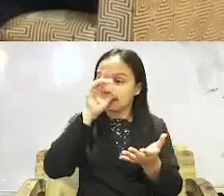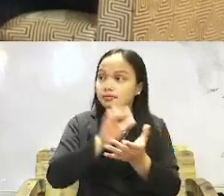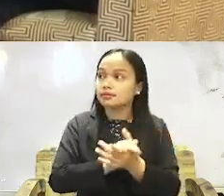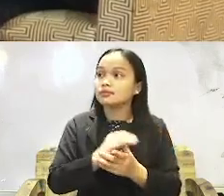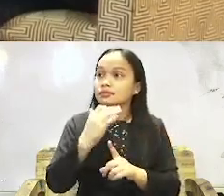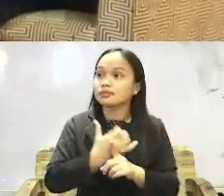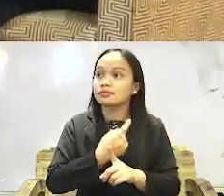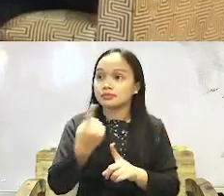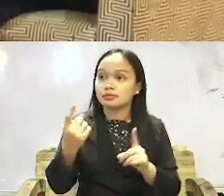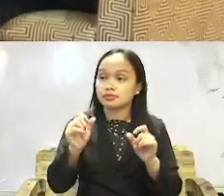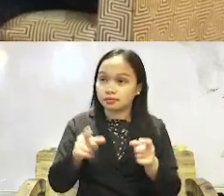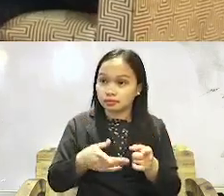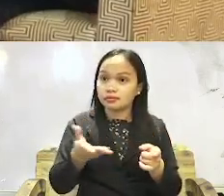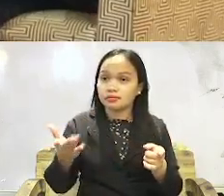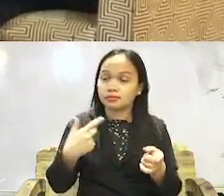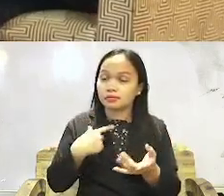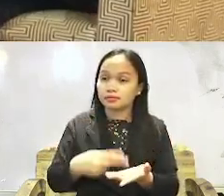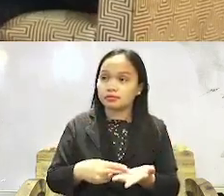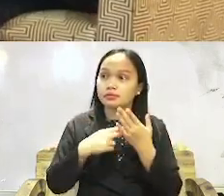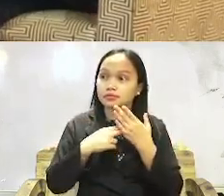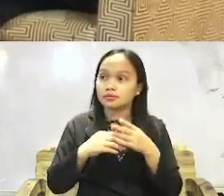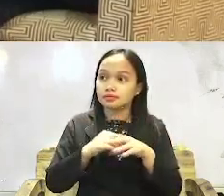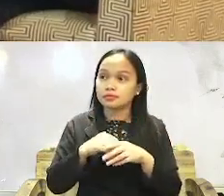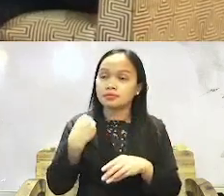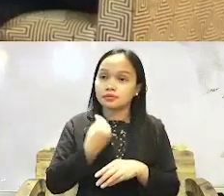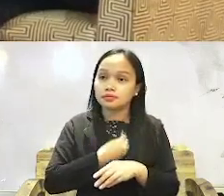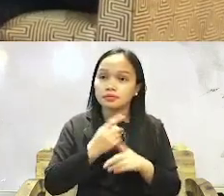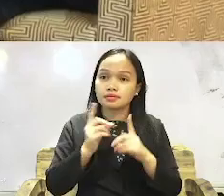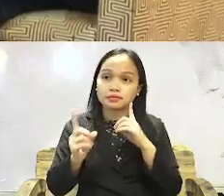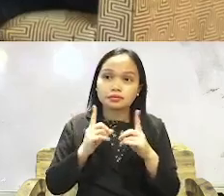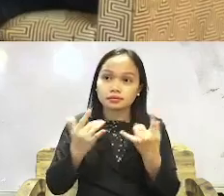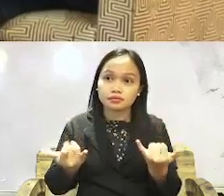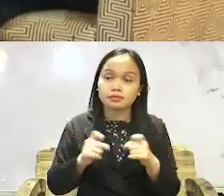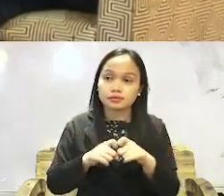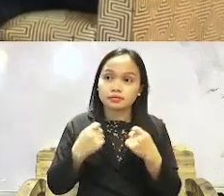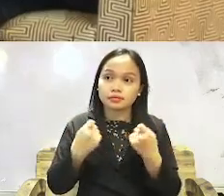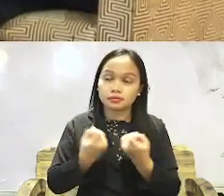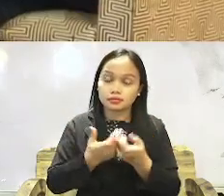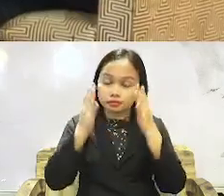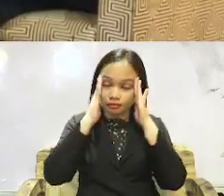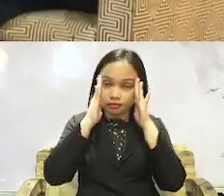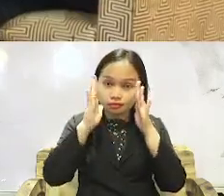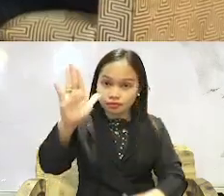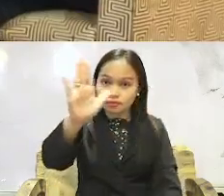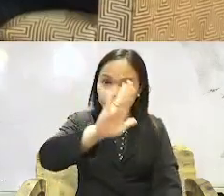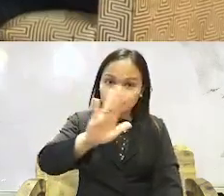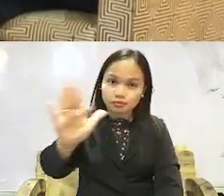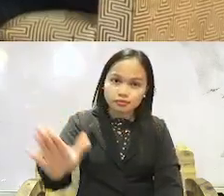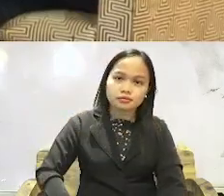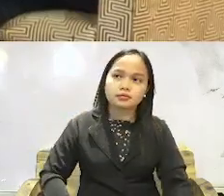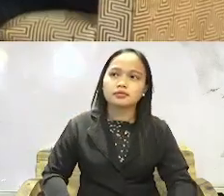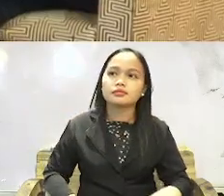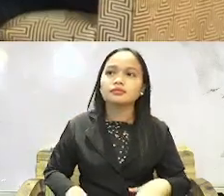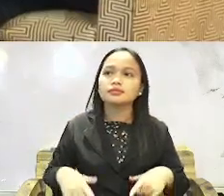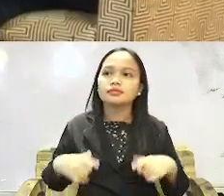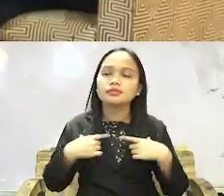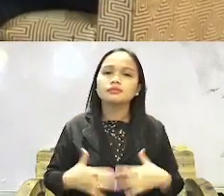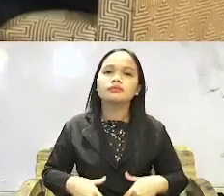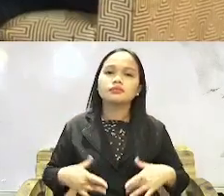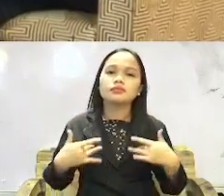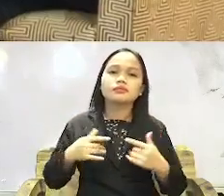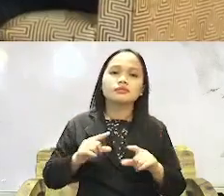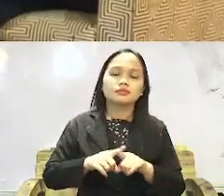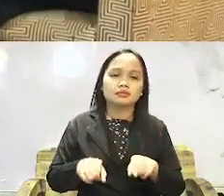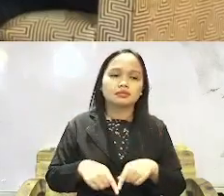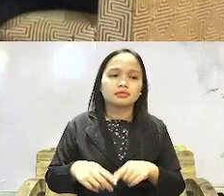ay natulungan po kayo. Amen. Ng ating pinag-uusapan niyan. Team Focus, again, never live a life as victims of this